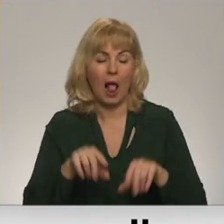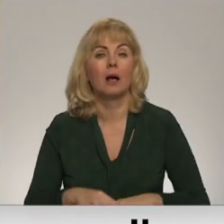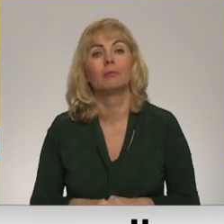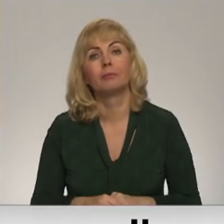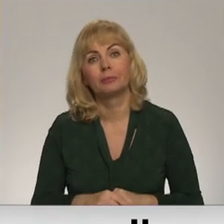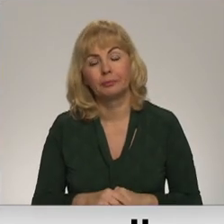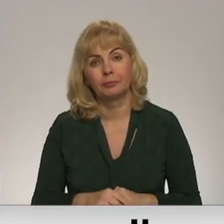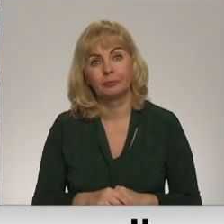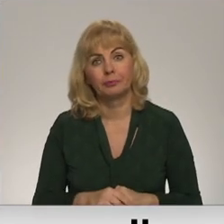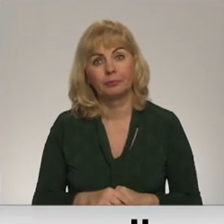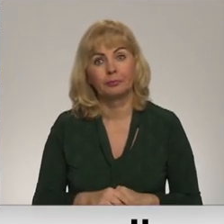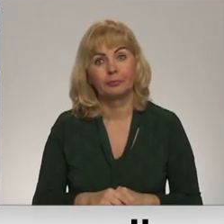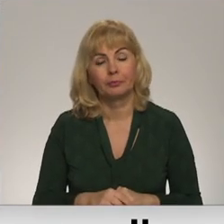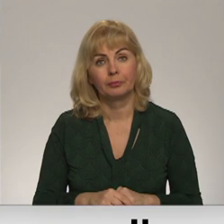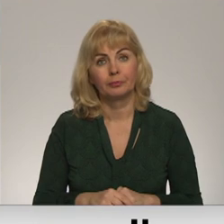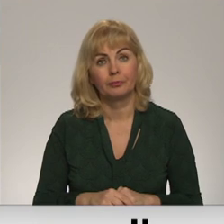Sidoroviča.